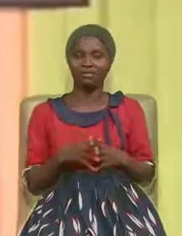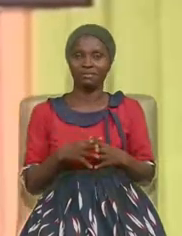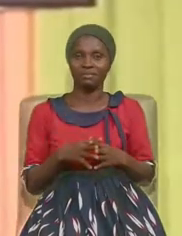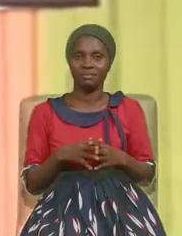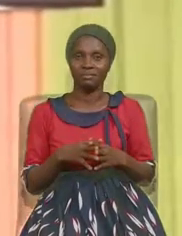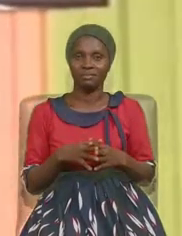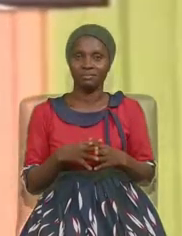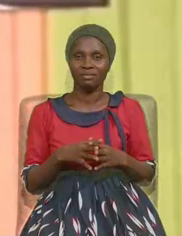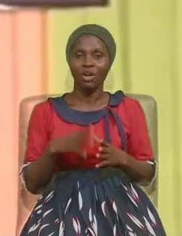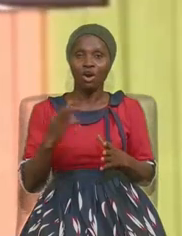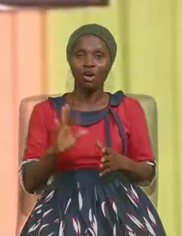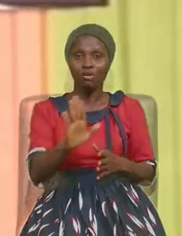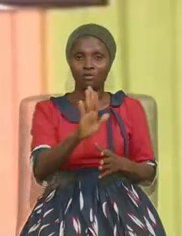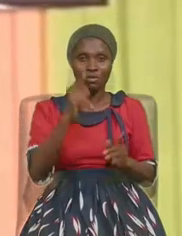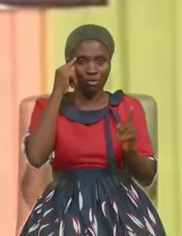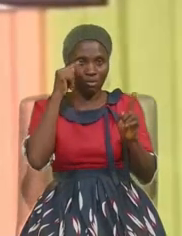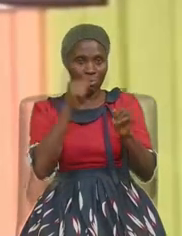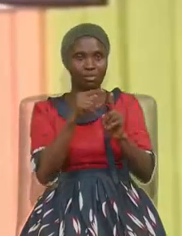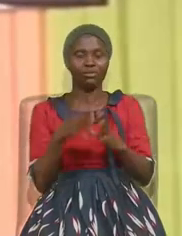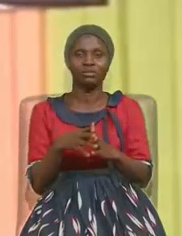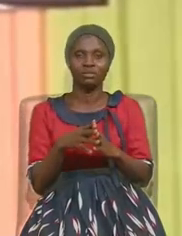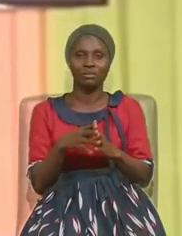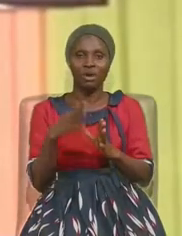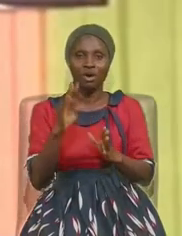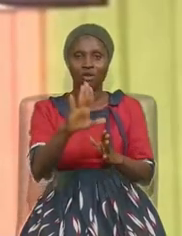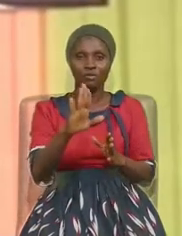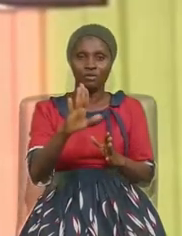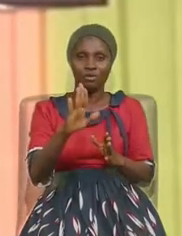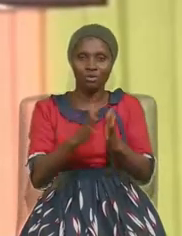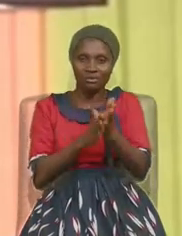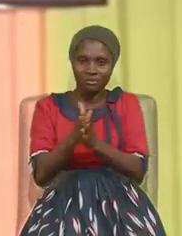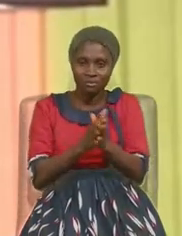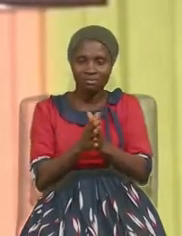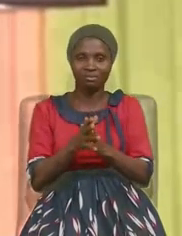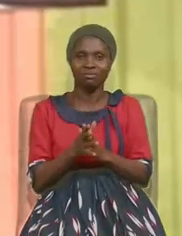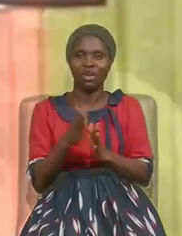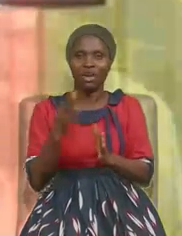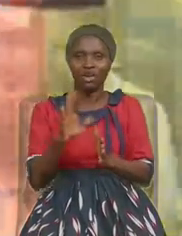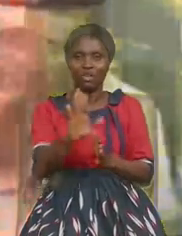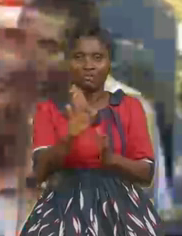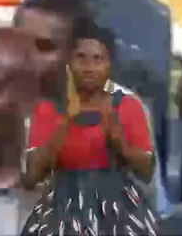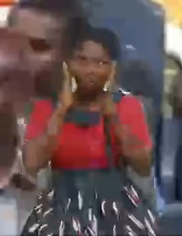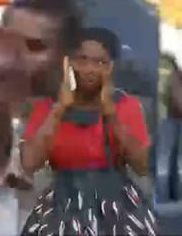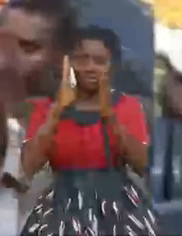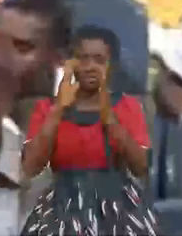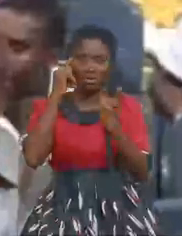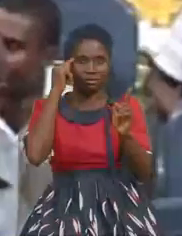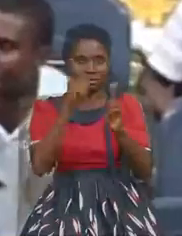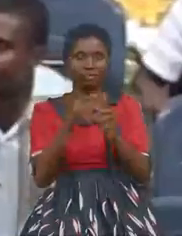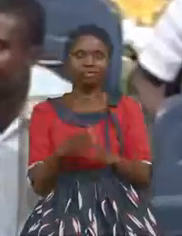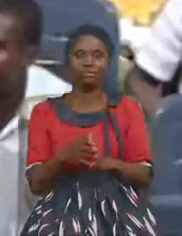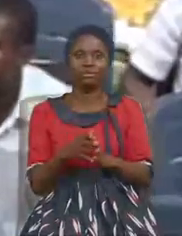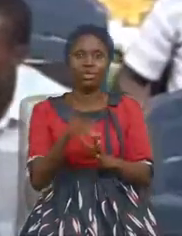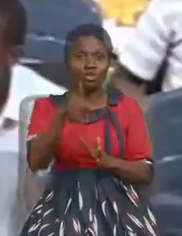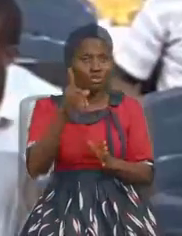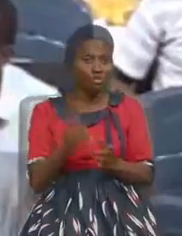de tes buts, de tes rêves, de ta concentration. Tu dois